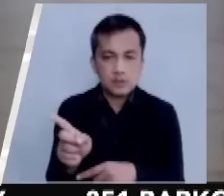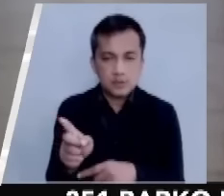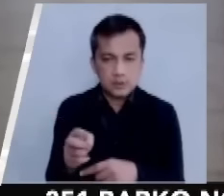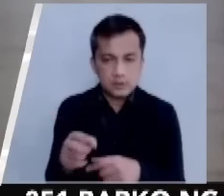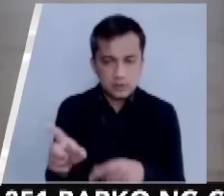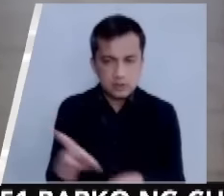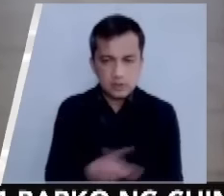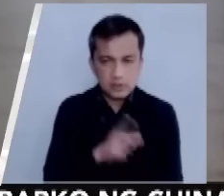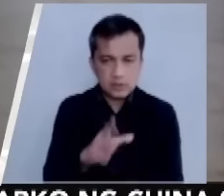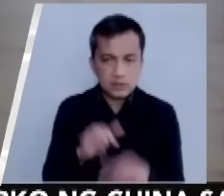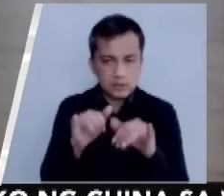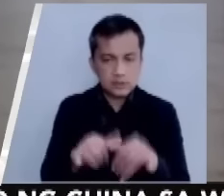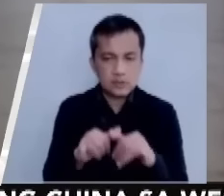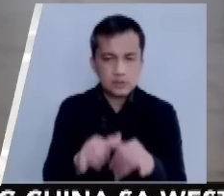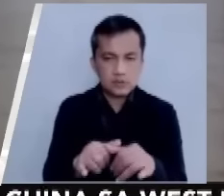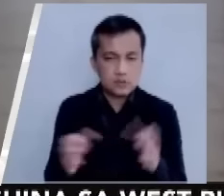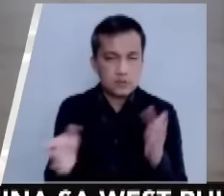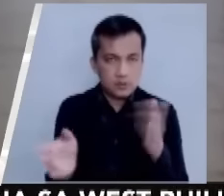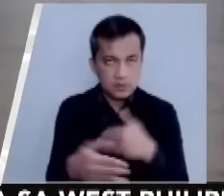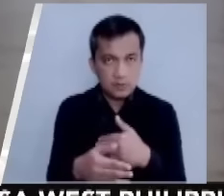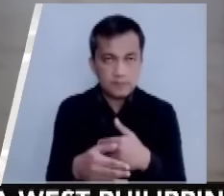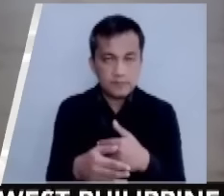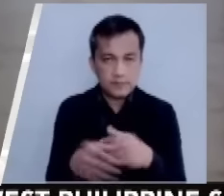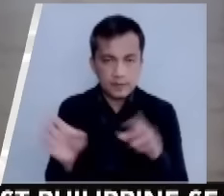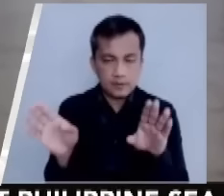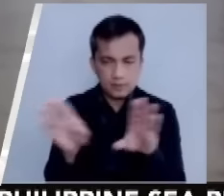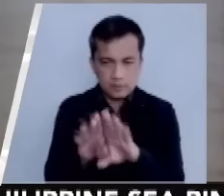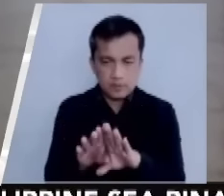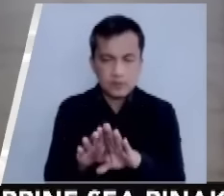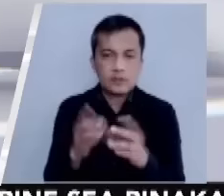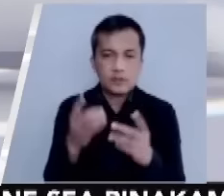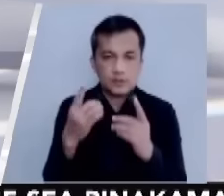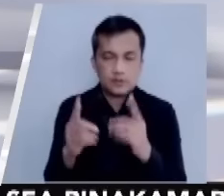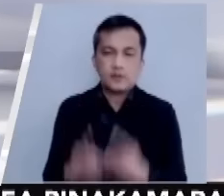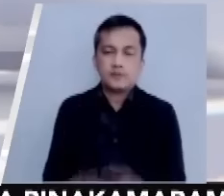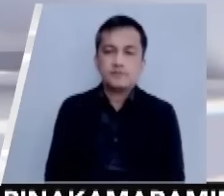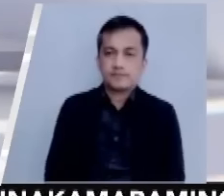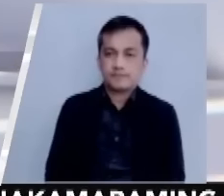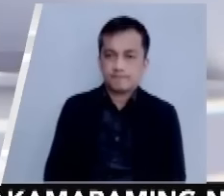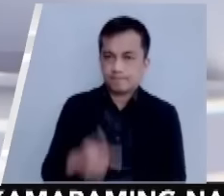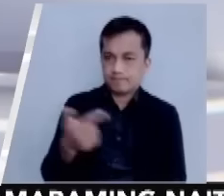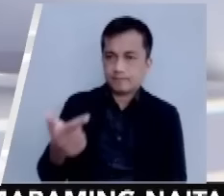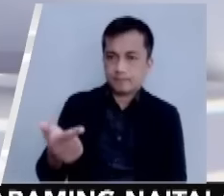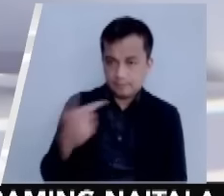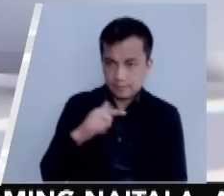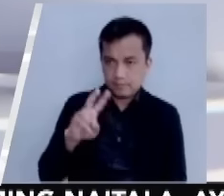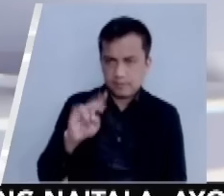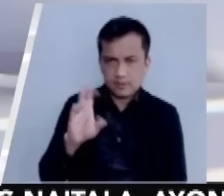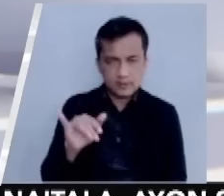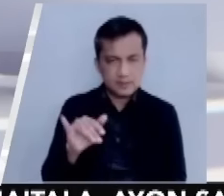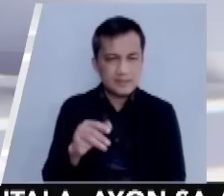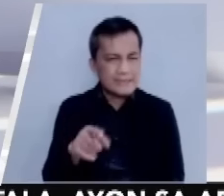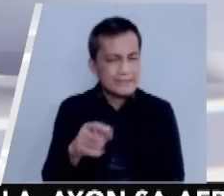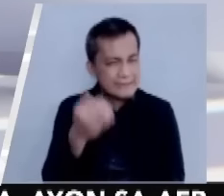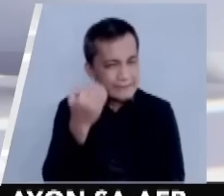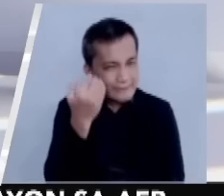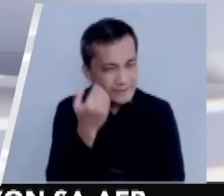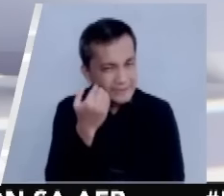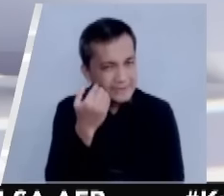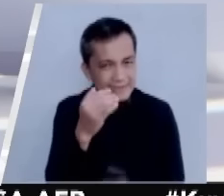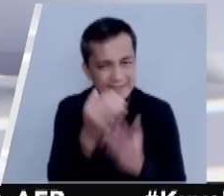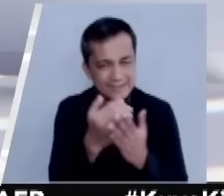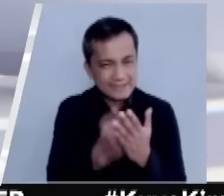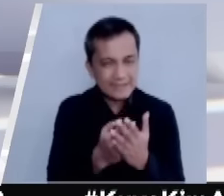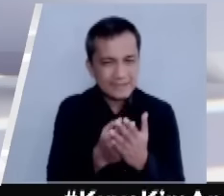loob ng isang kwarto na nakasara ang pinto. Vicky? Sandra, medyo bitin no yung detalye sa executive session